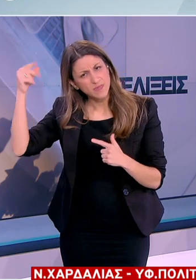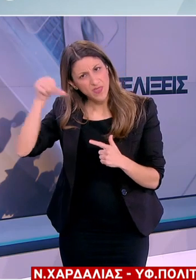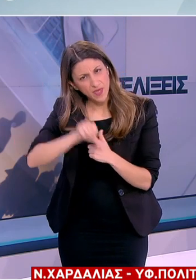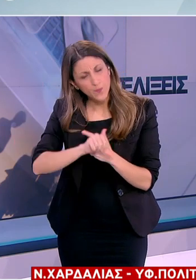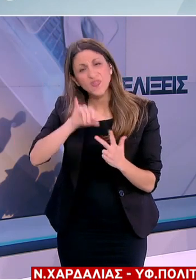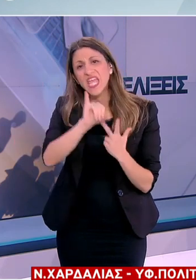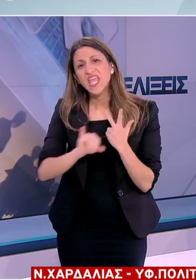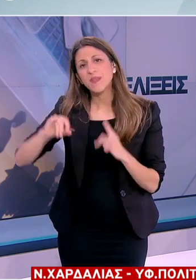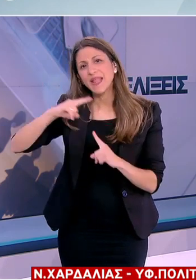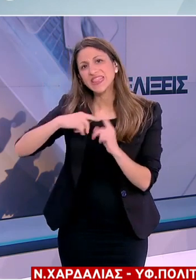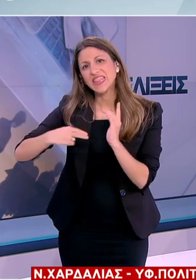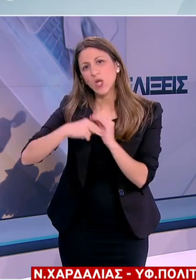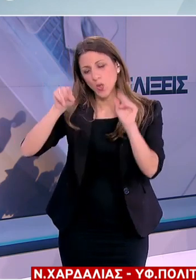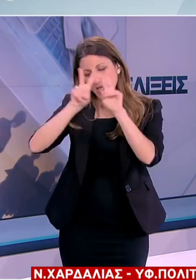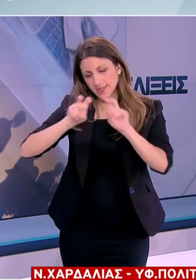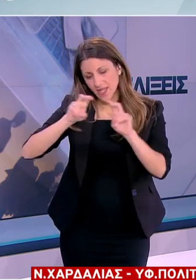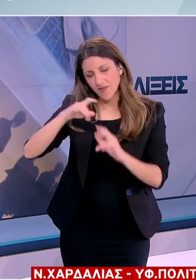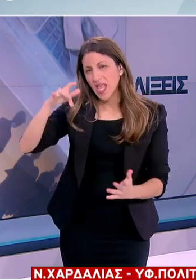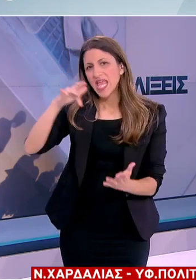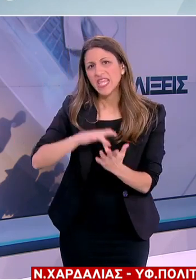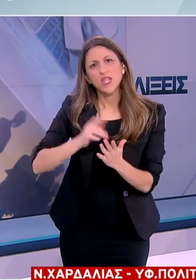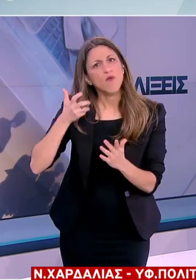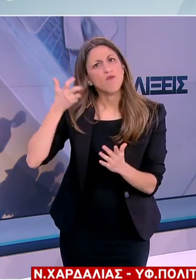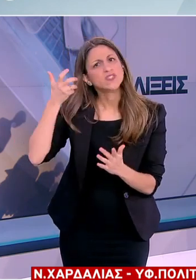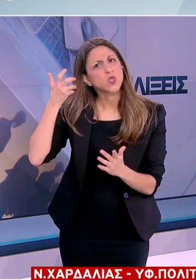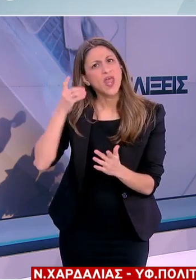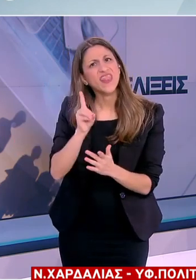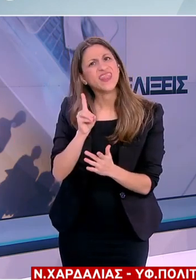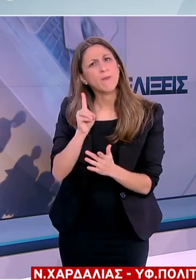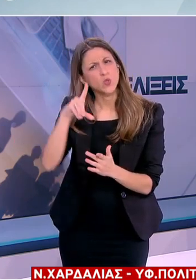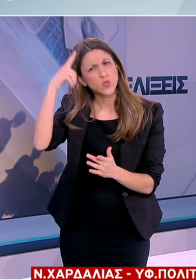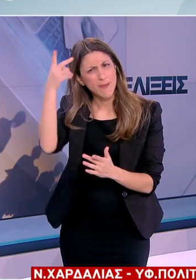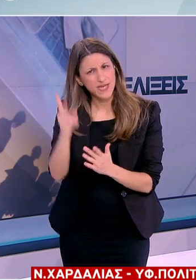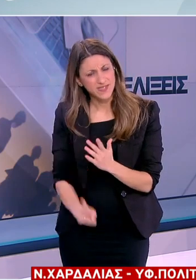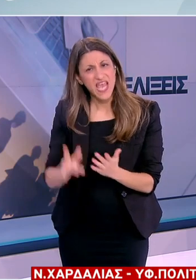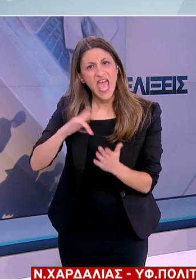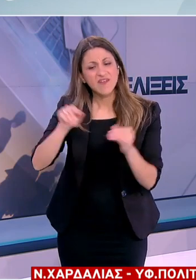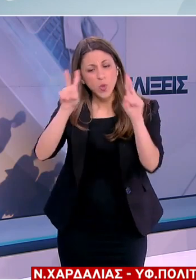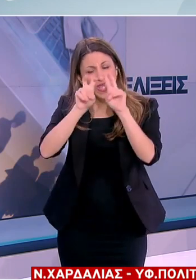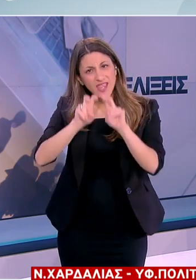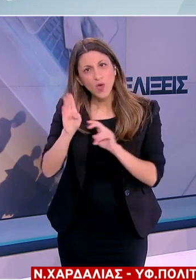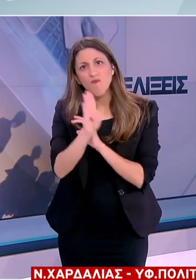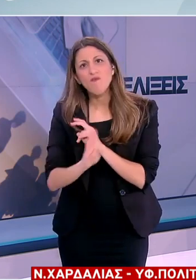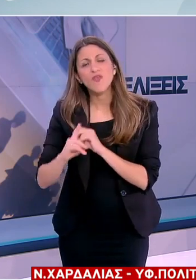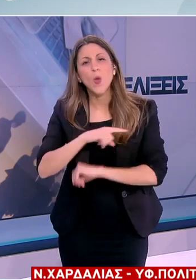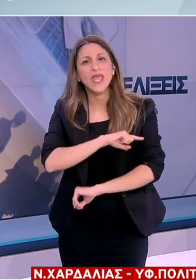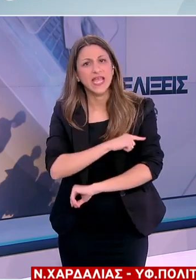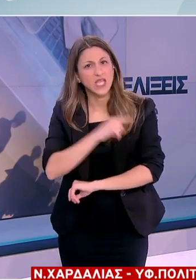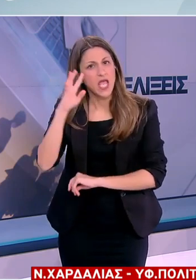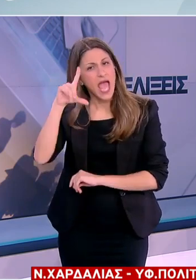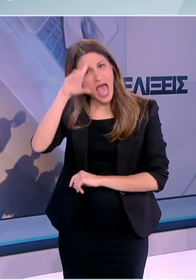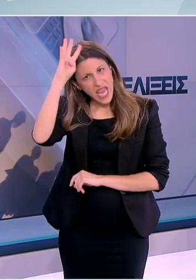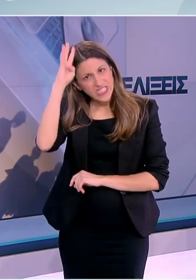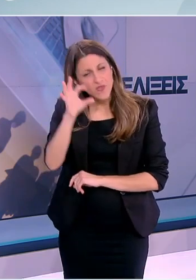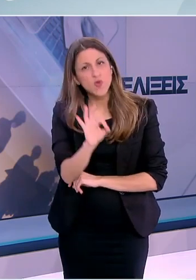Ίδρυμα Τεχνολογίας και Έρευνας, το Εθνικό Κέντρο Φυσικών Επιστημών Δημόκρητος, το Ερευνητικό Κέντρο Βιοιατρικών Επιστημών Αλέξανδρος